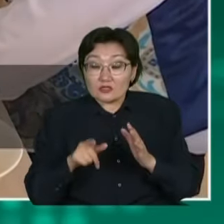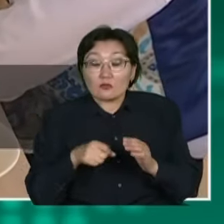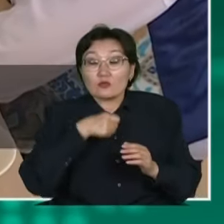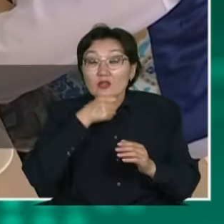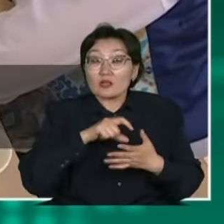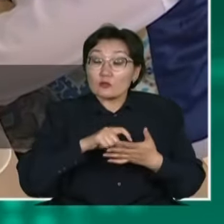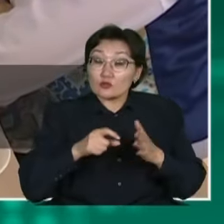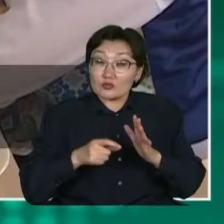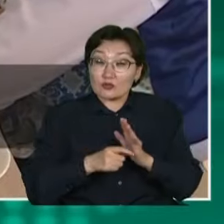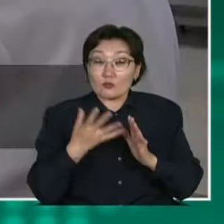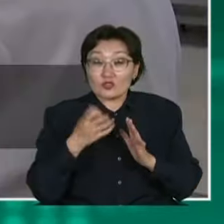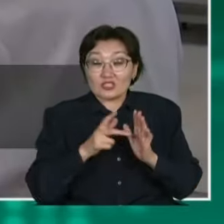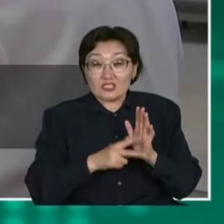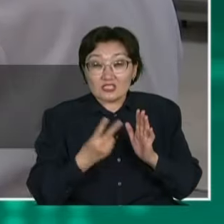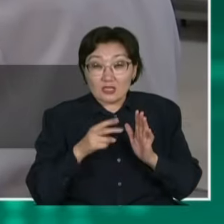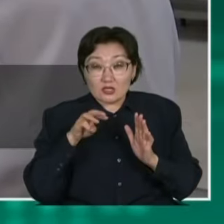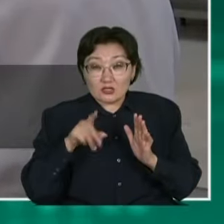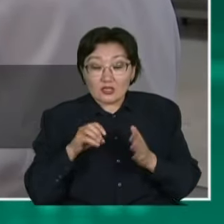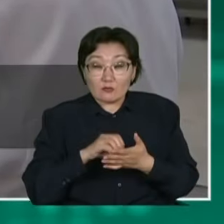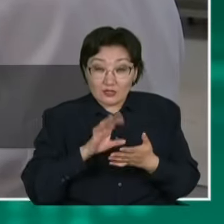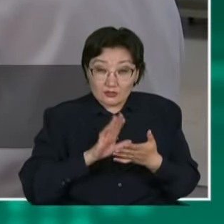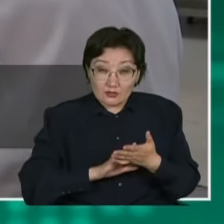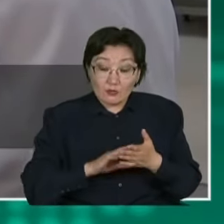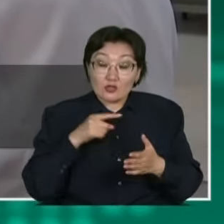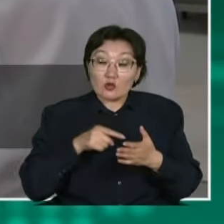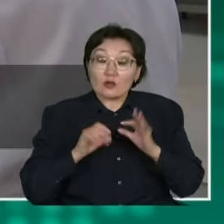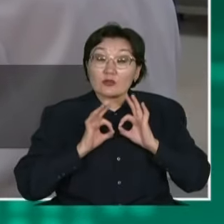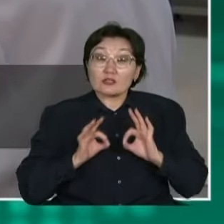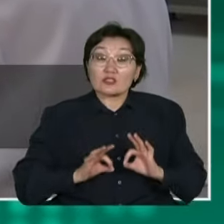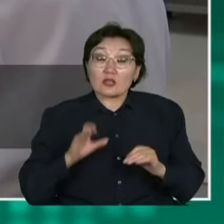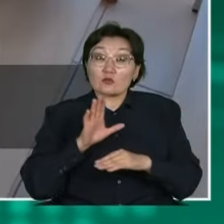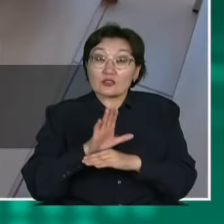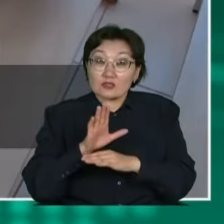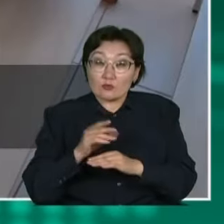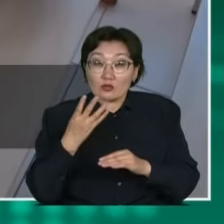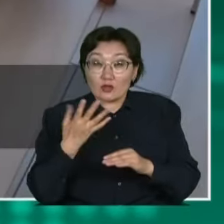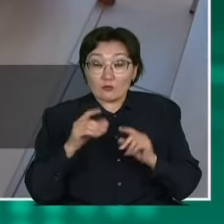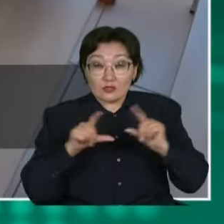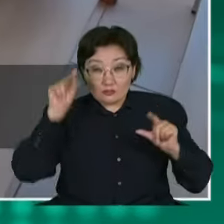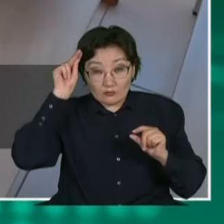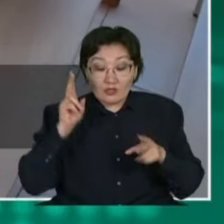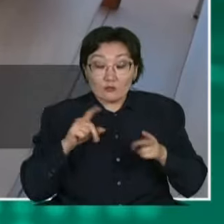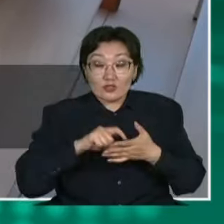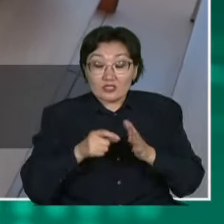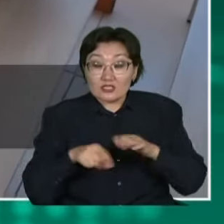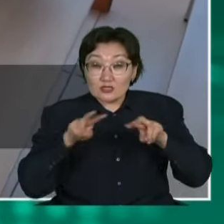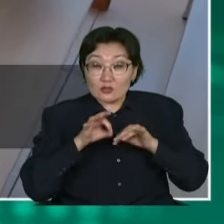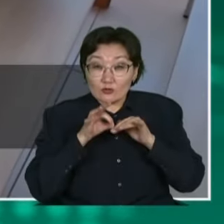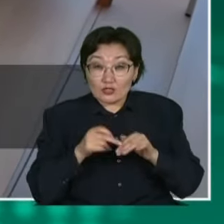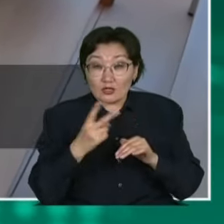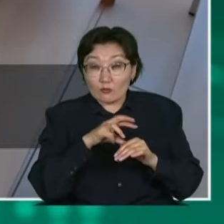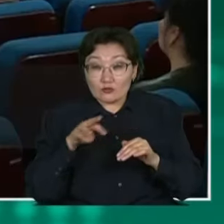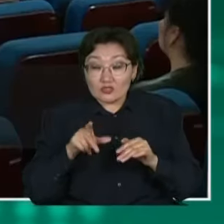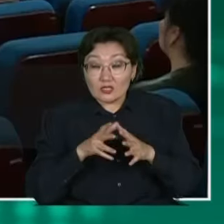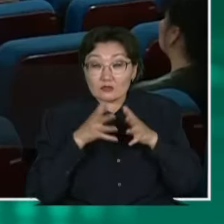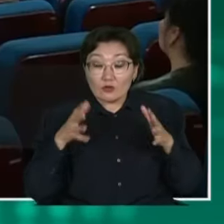жоғары сыныптарға 582 теңге бекітілген. Қалалық прокуратураның қаулысымен 45 мектептің асханасы тексеріліп, 2 миллион